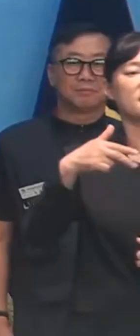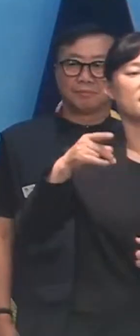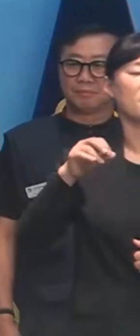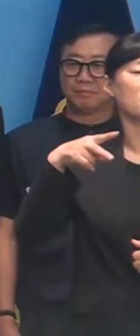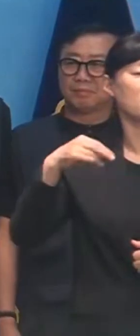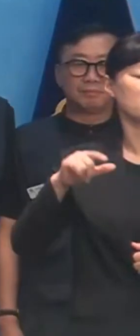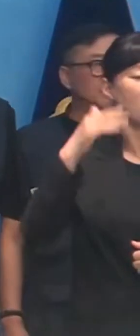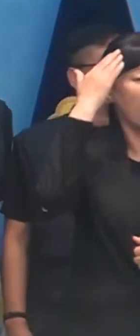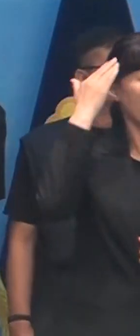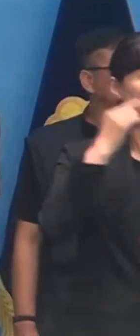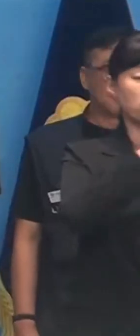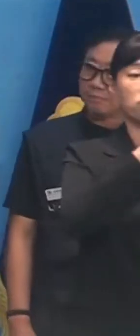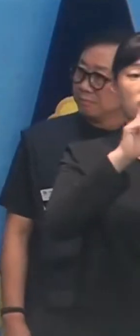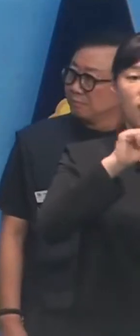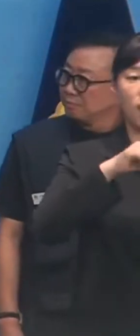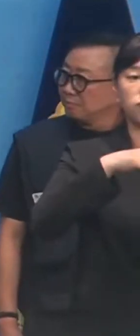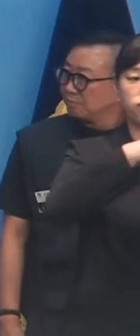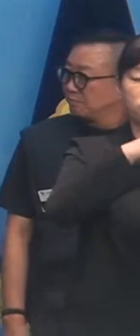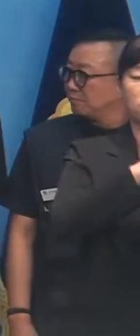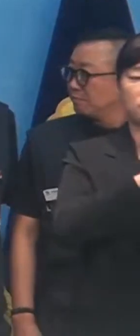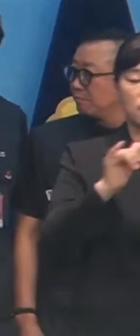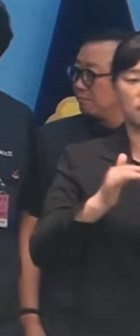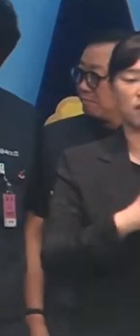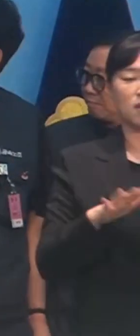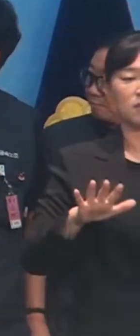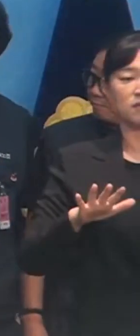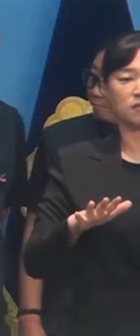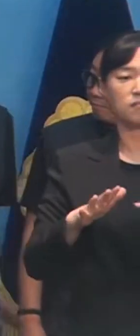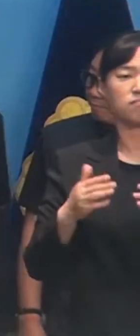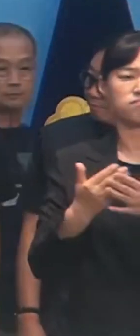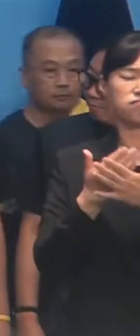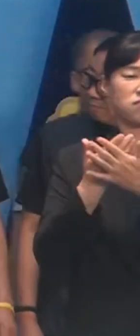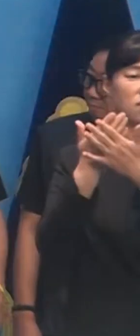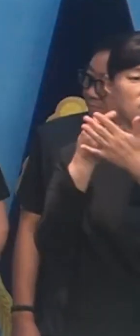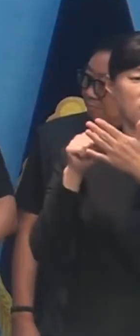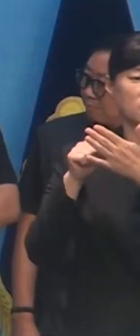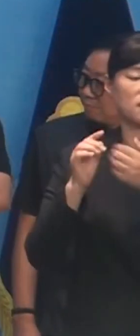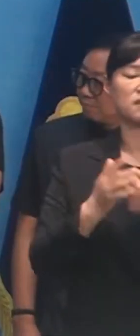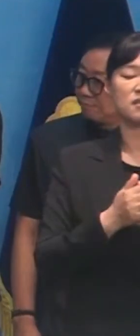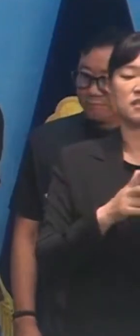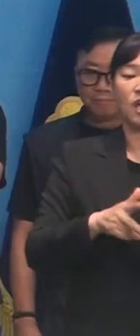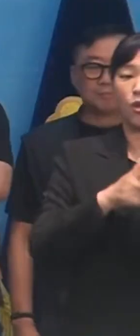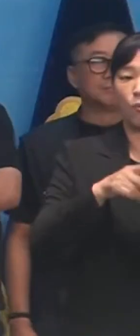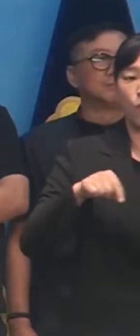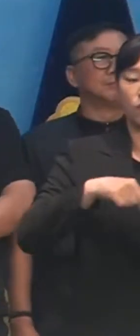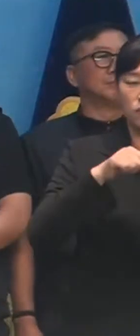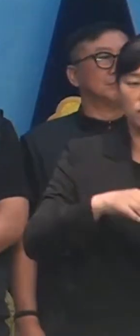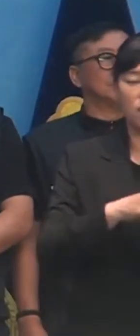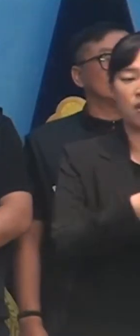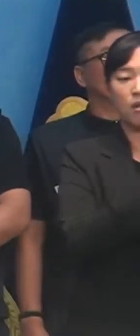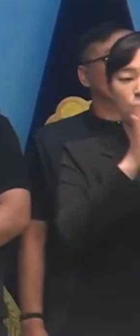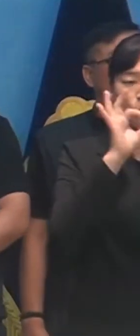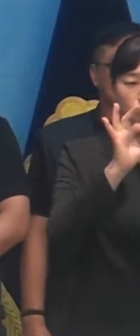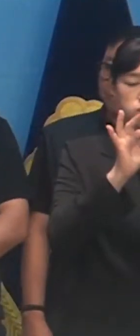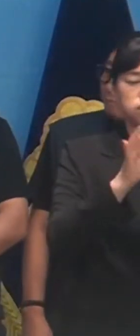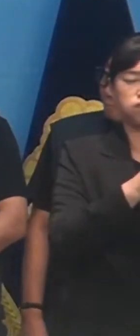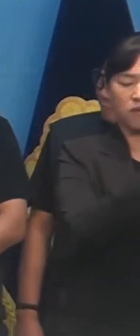한국 GM 경영진이 급변하는 산업 및 글로벌 비즈니스 환경에서 재정 지속